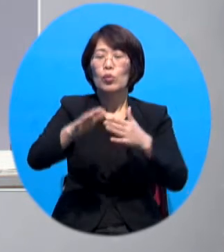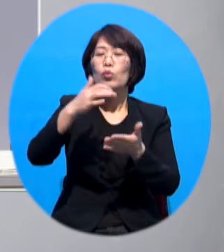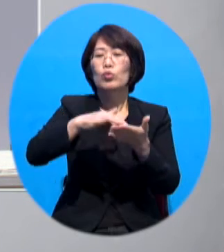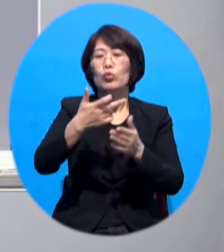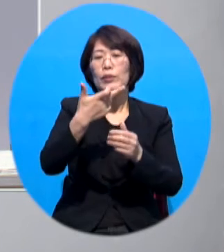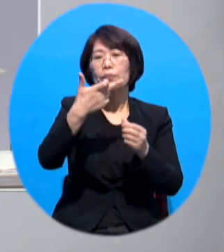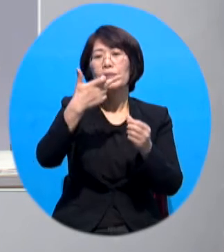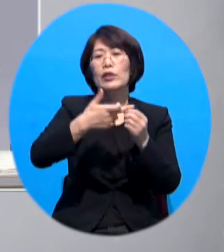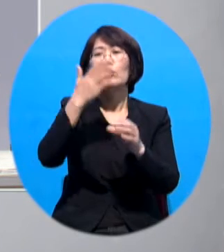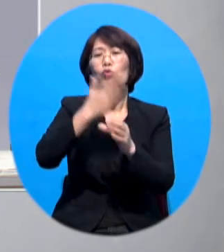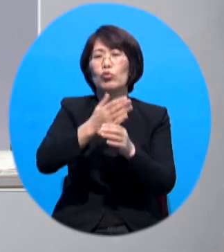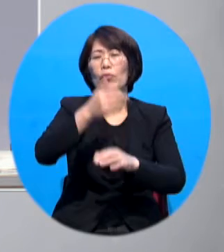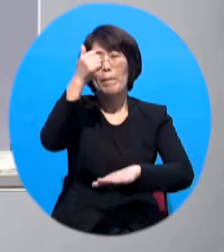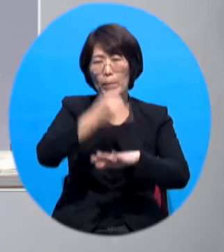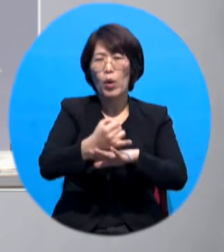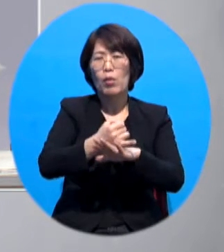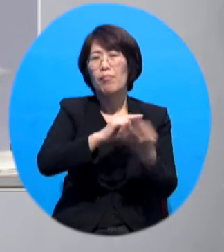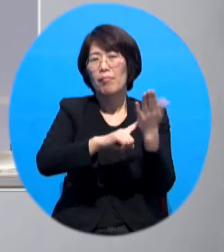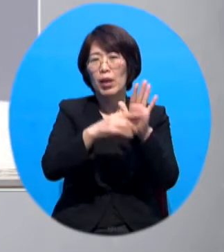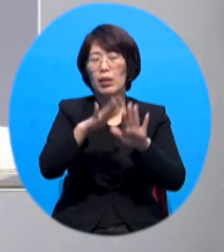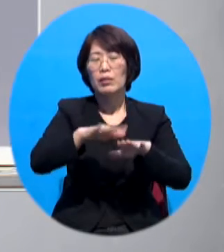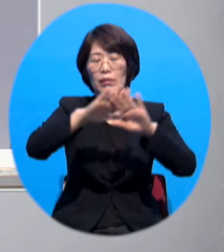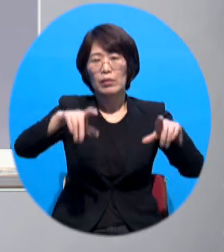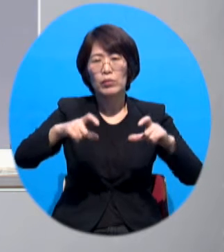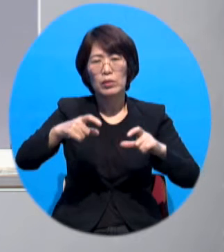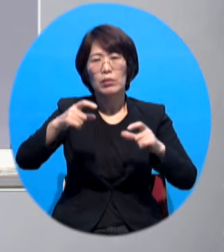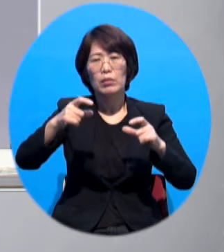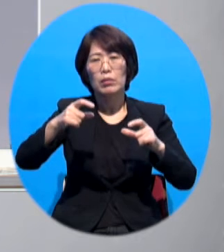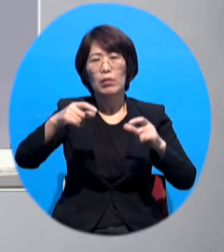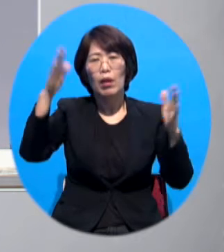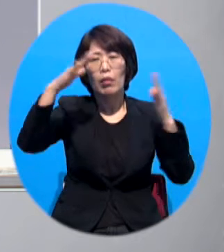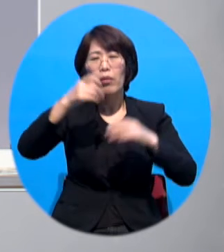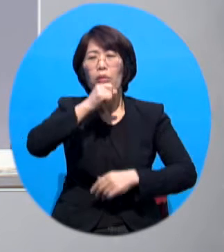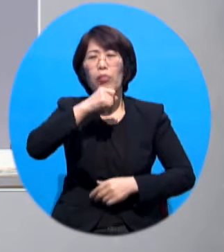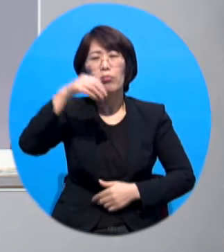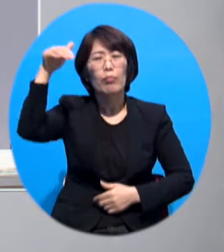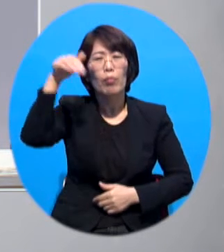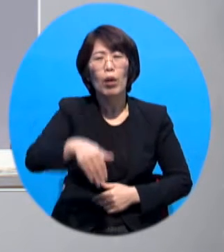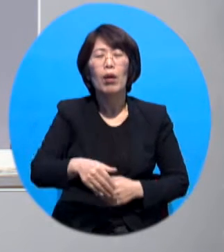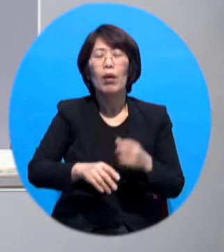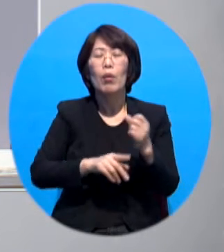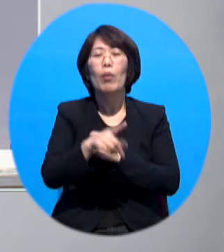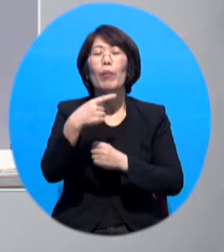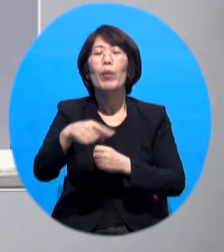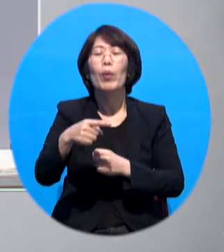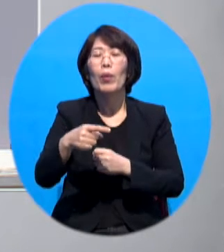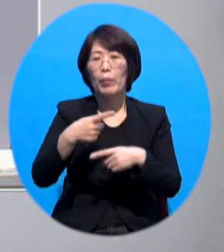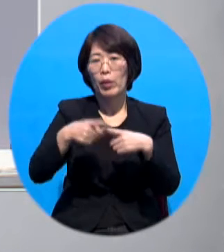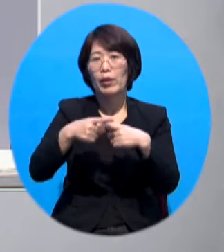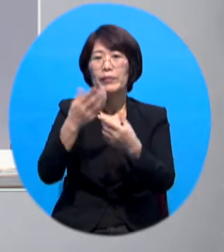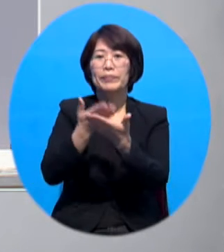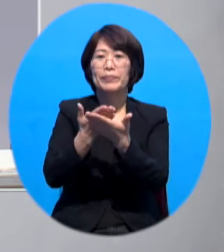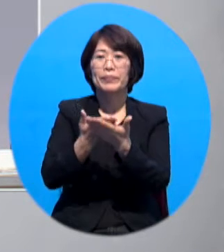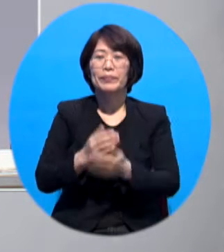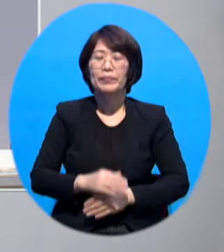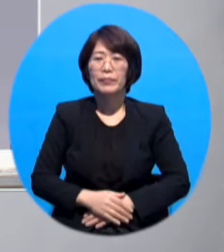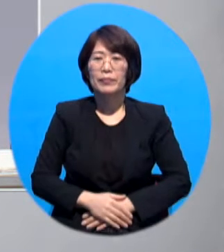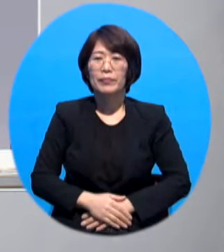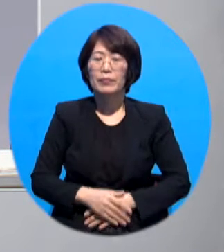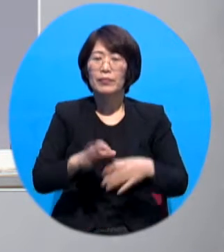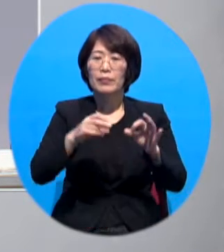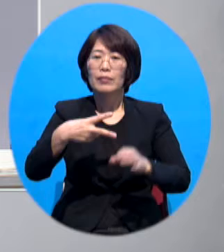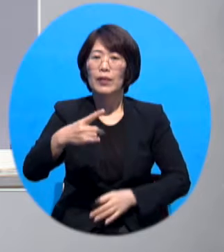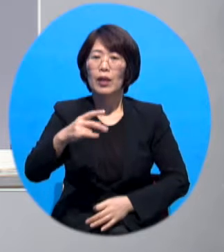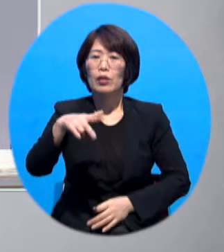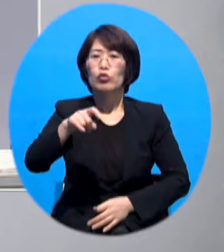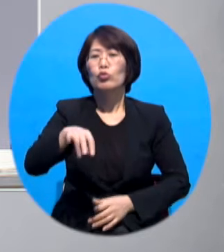중에 전남 학생들의 학력이 이렇게 추락하게 된 원인을 후보 님은 어떻게 진단하고 계십니까 4 김대중